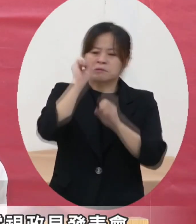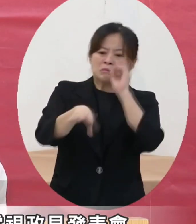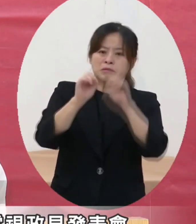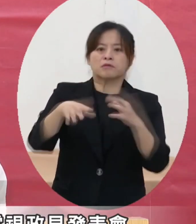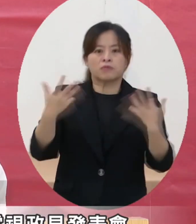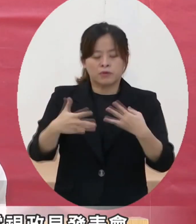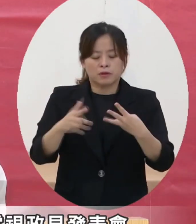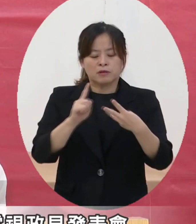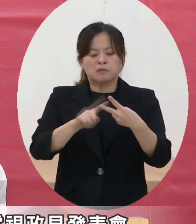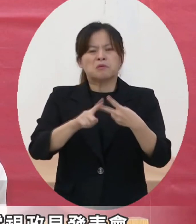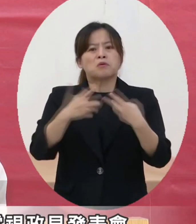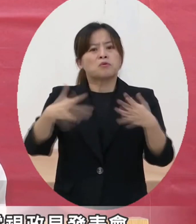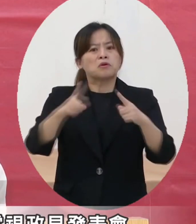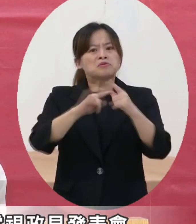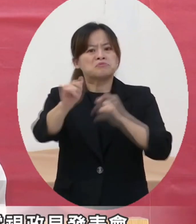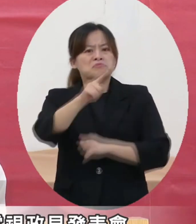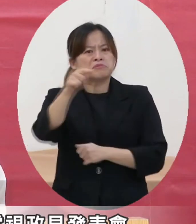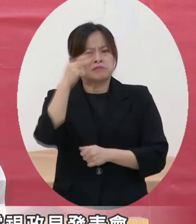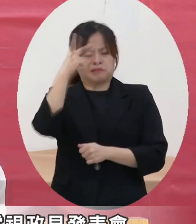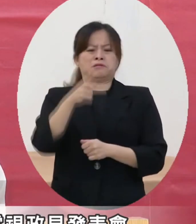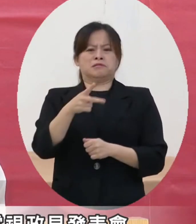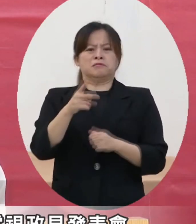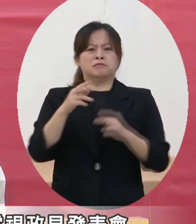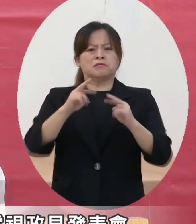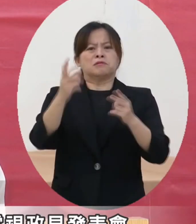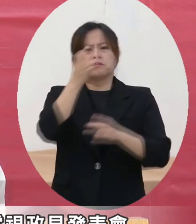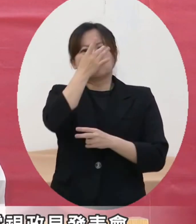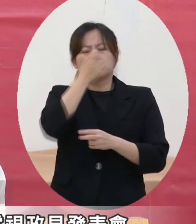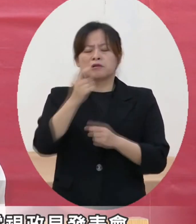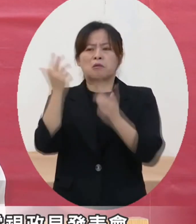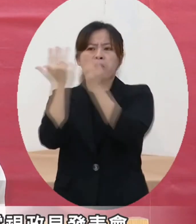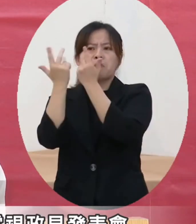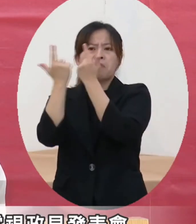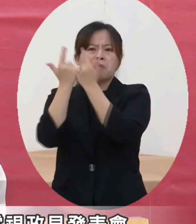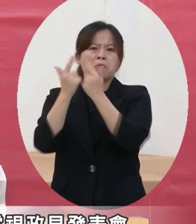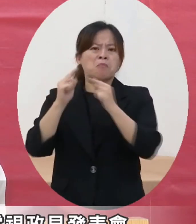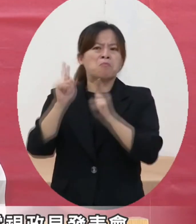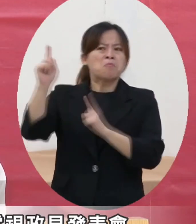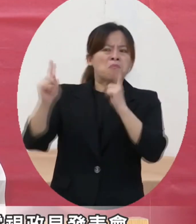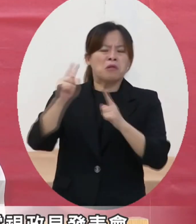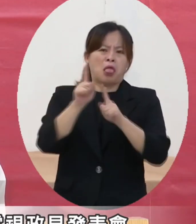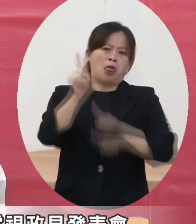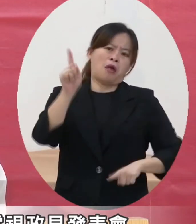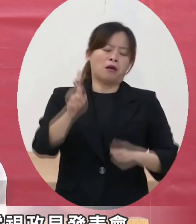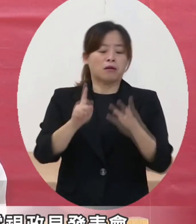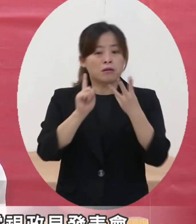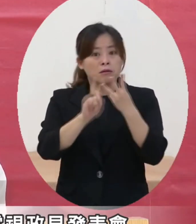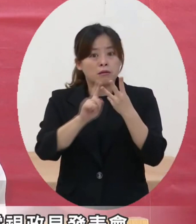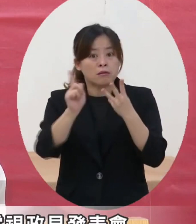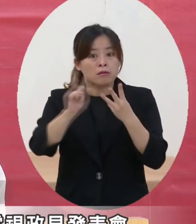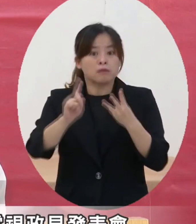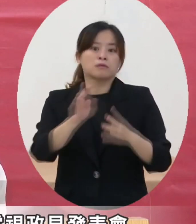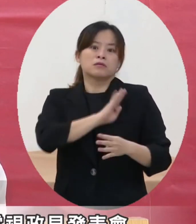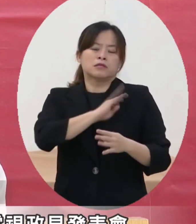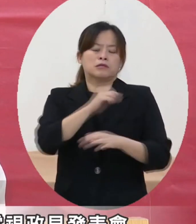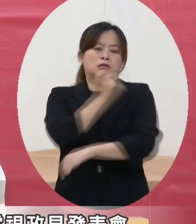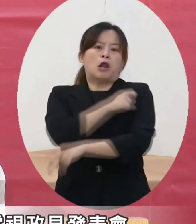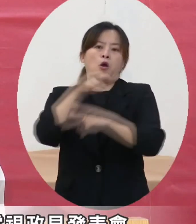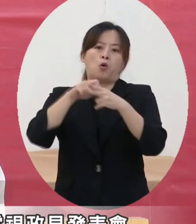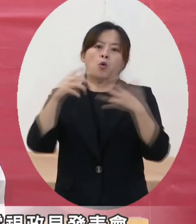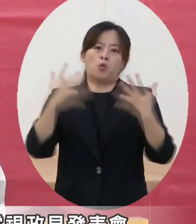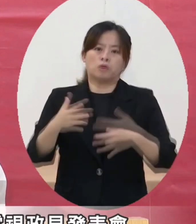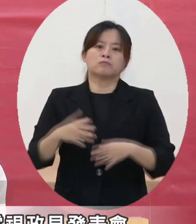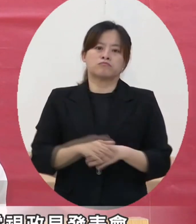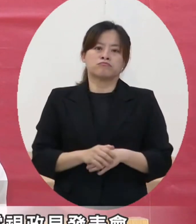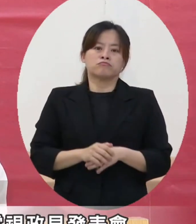问题，也是非常多市民觉得怎么都没有改善，跟双北比起来真的差太多。那第三个当然就是我们劳工的问题，